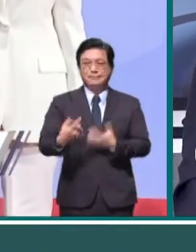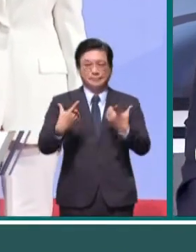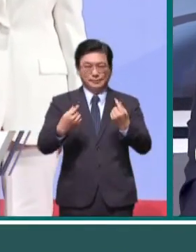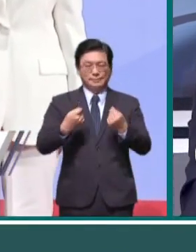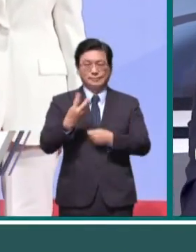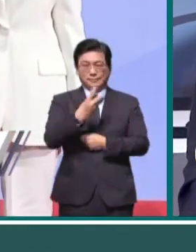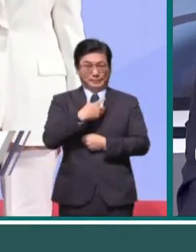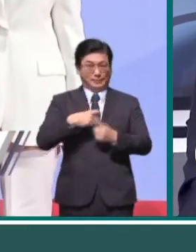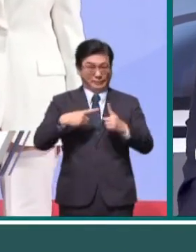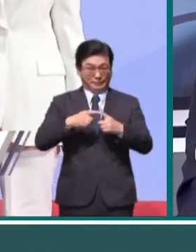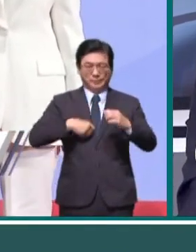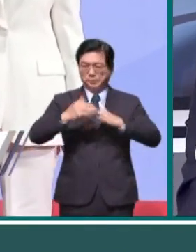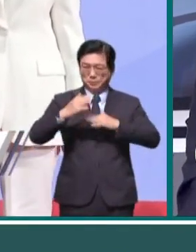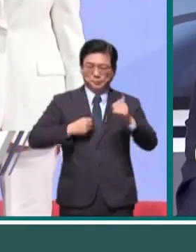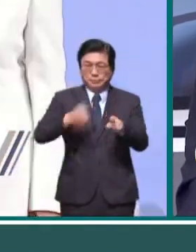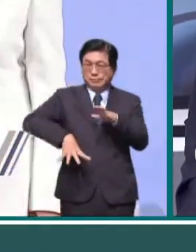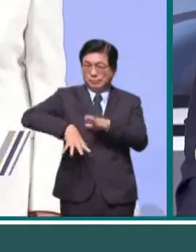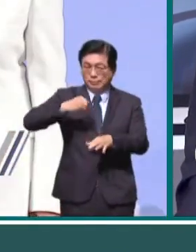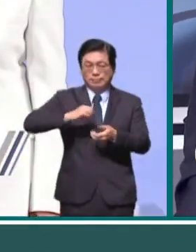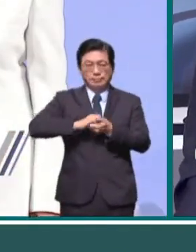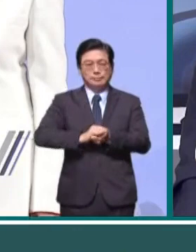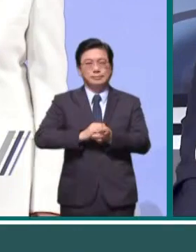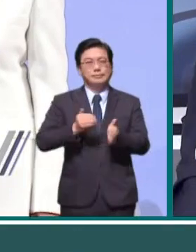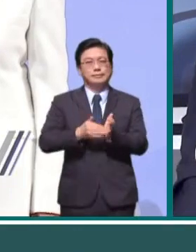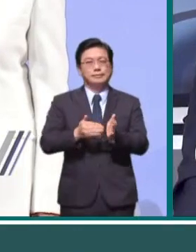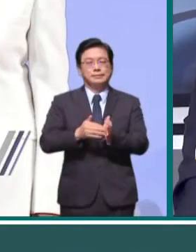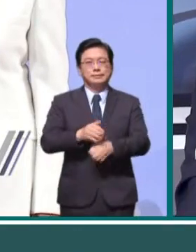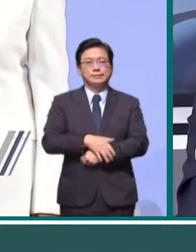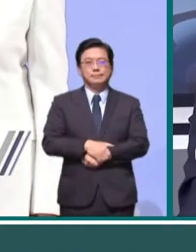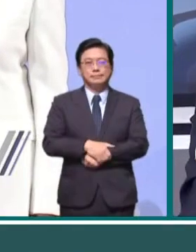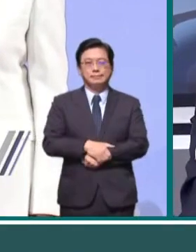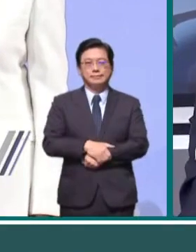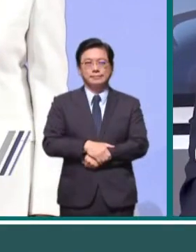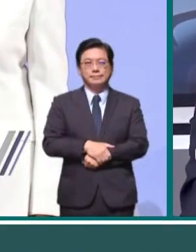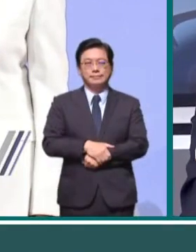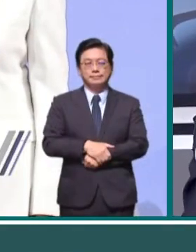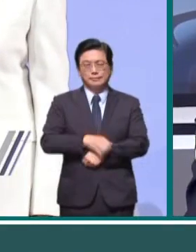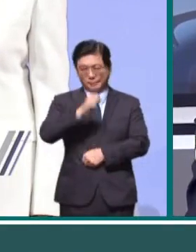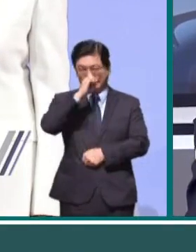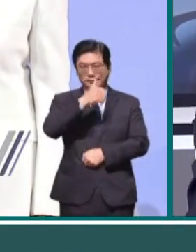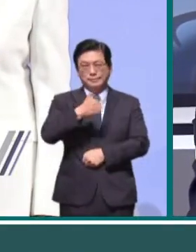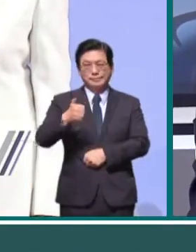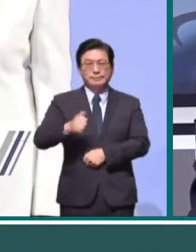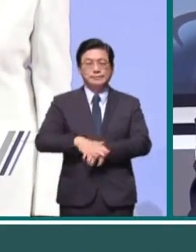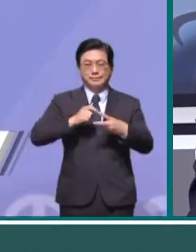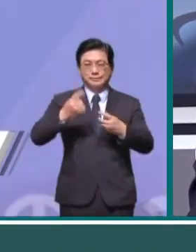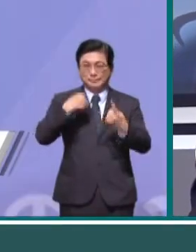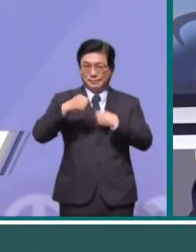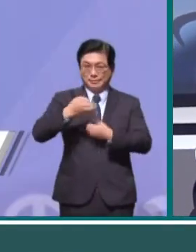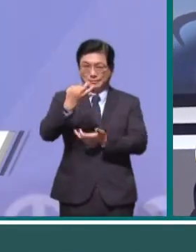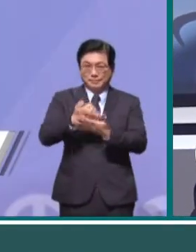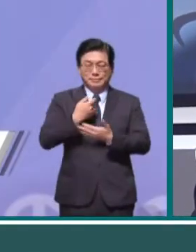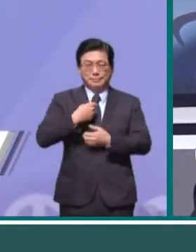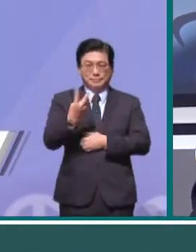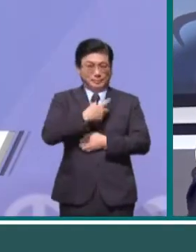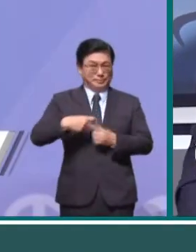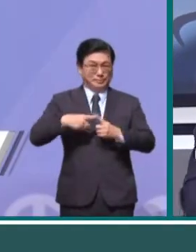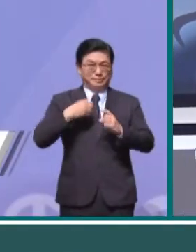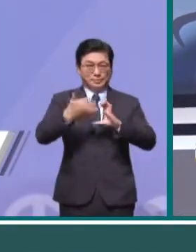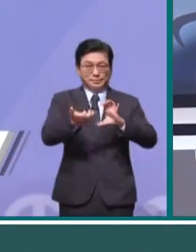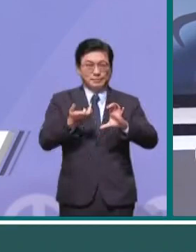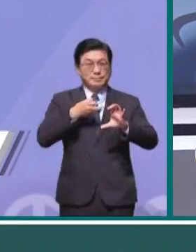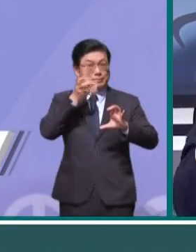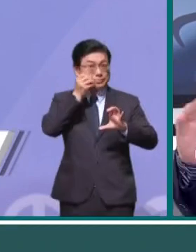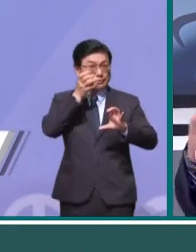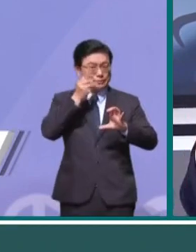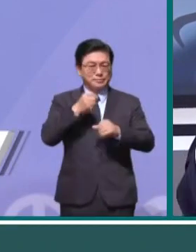解矽谷律师，但是对律师这个行业我是有基本的了解。就律师这个行业跟能不能做好一个台北市长，两者之间其实并